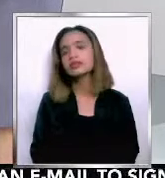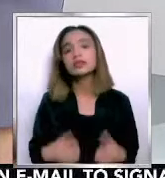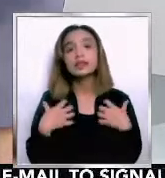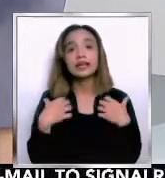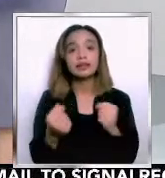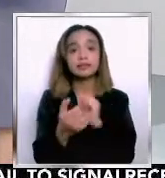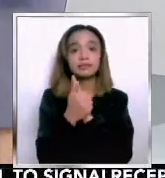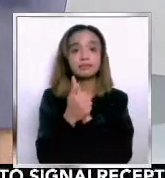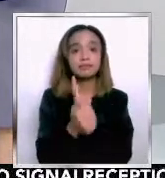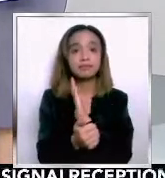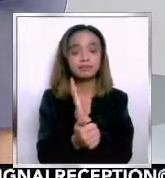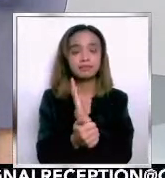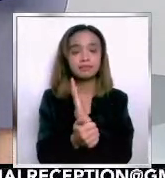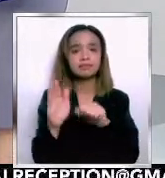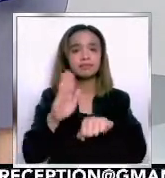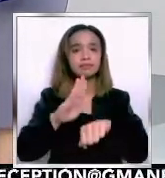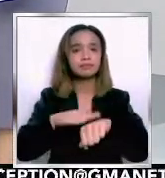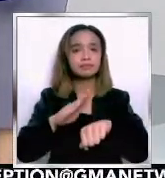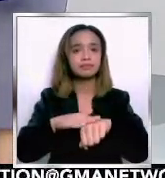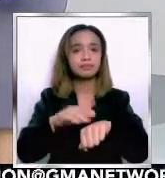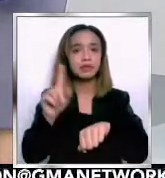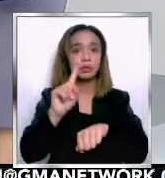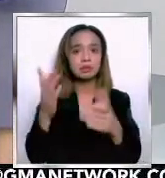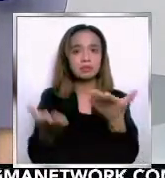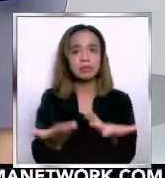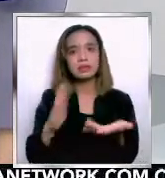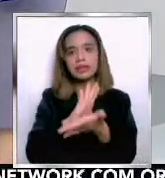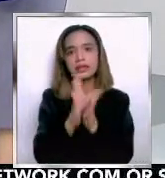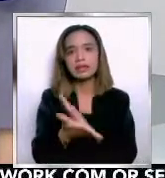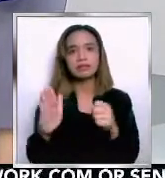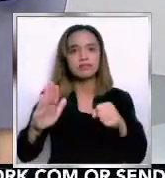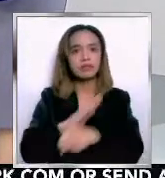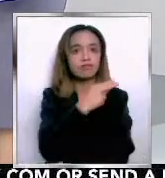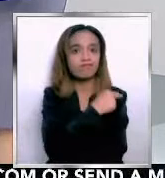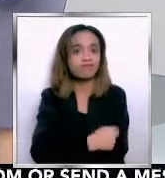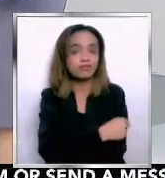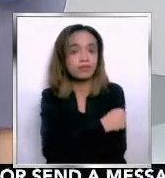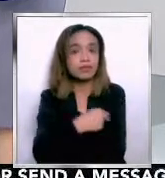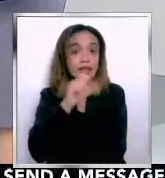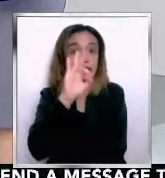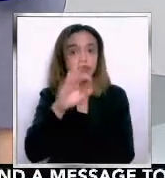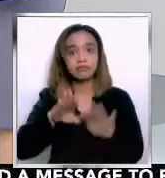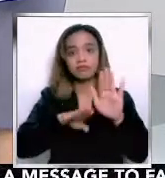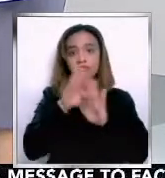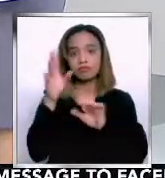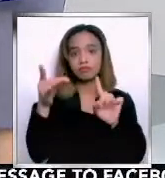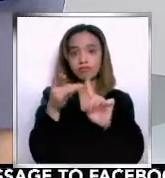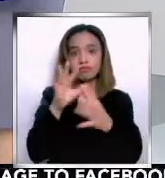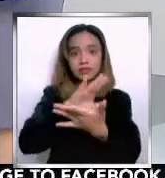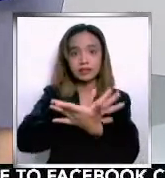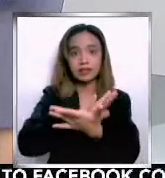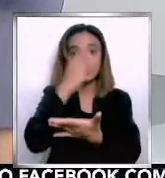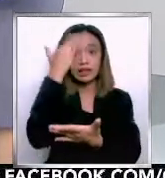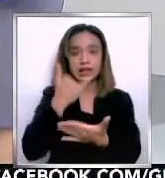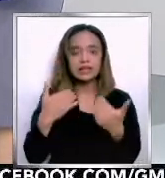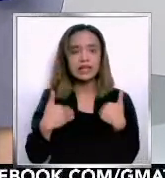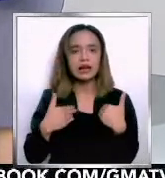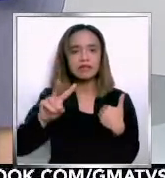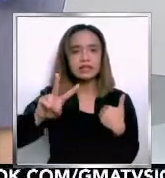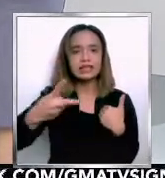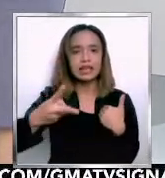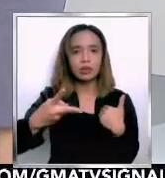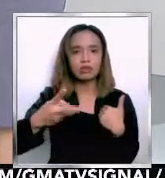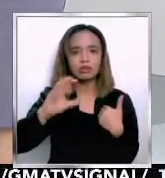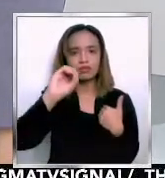na naman ang mga ospital sakaling sumipa ulit ang mga kaso ng COVID-19 dahil sa Omicron subvariant